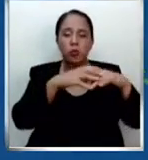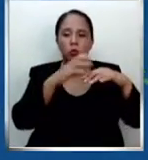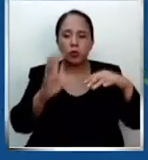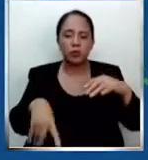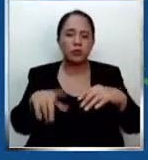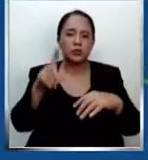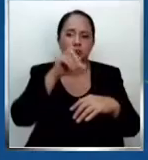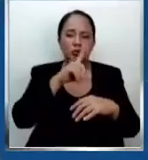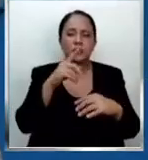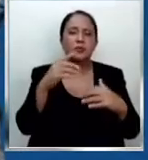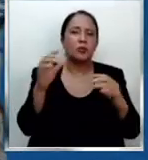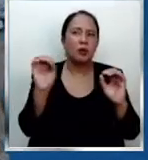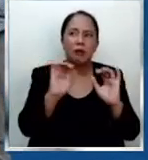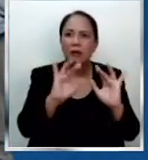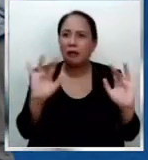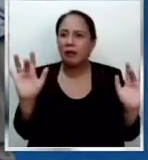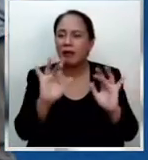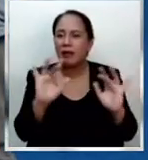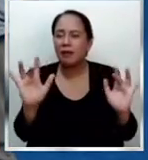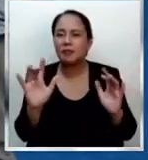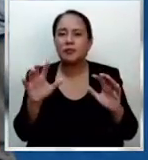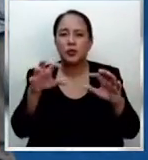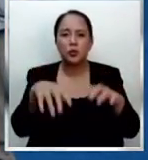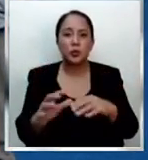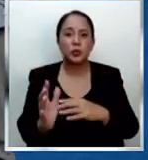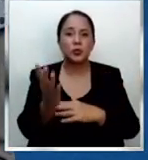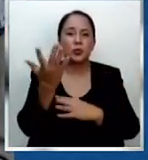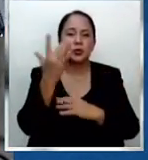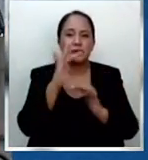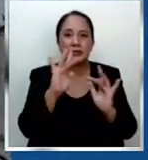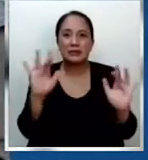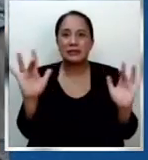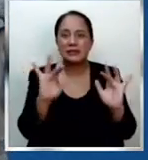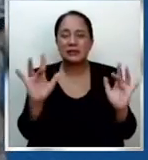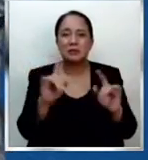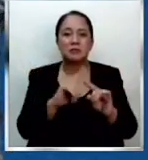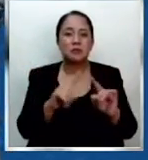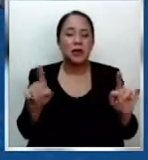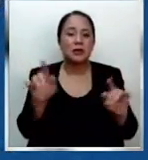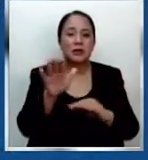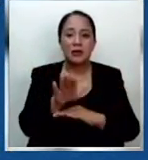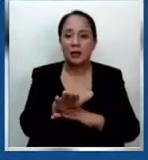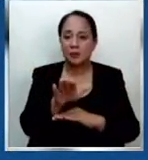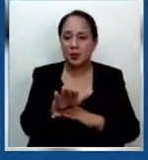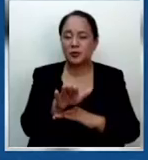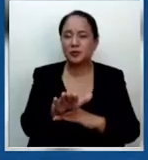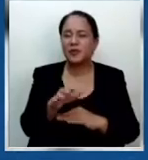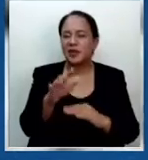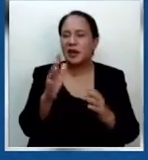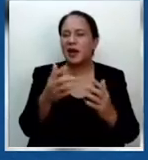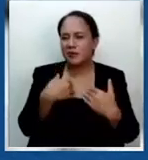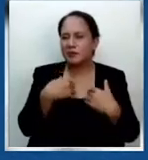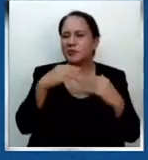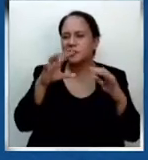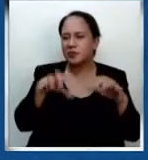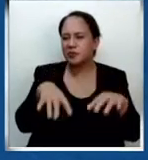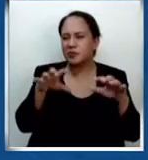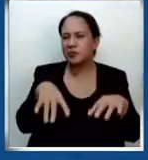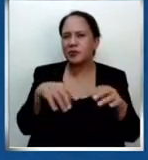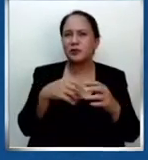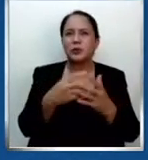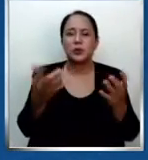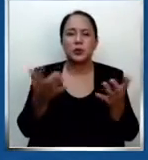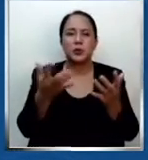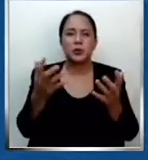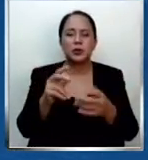halos wala tayong ulan sa umaga. Makikita nyo, walang kakulay-kulay. Pero pagdating ng hapon, may mga thunderstorms na lalong-lalo dito sa Northern